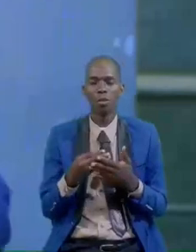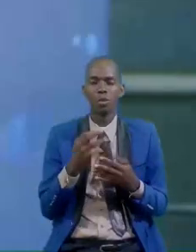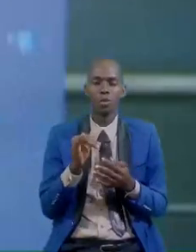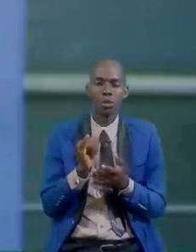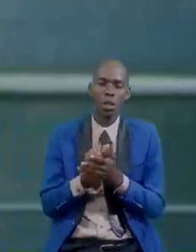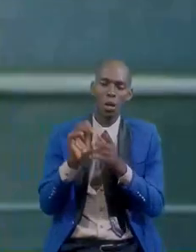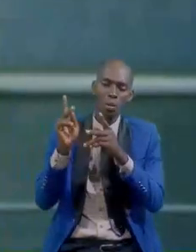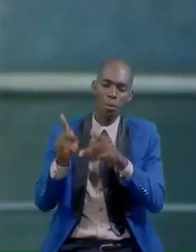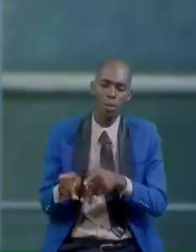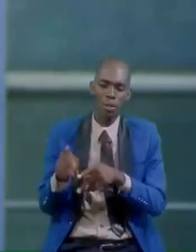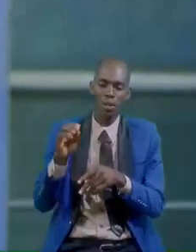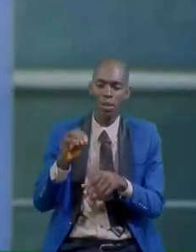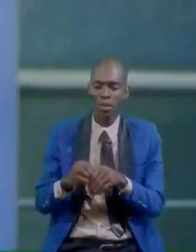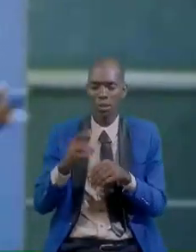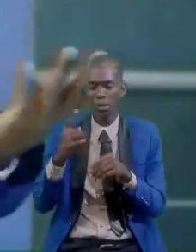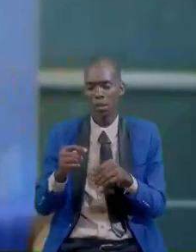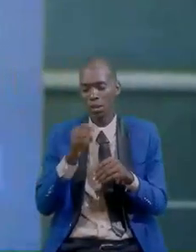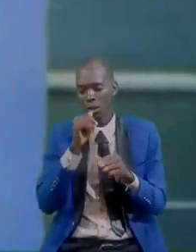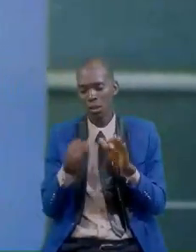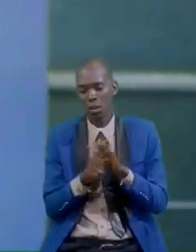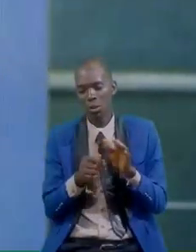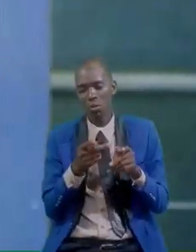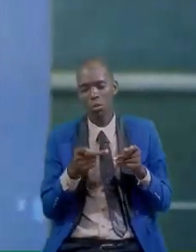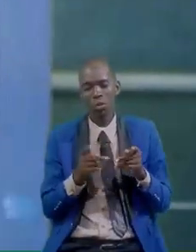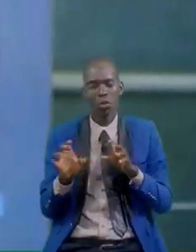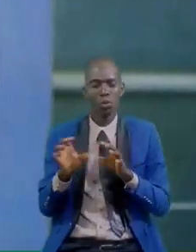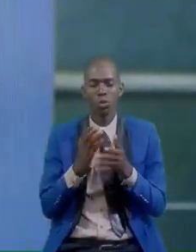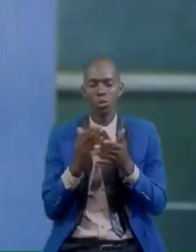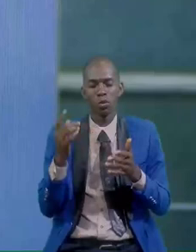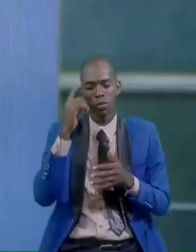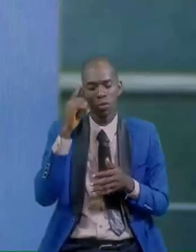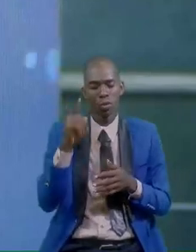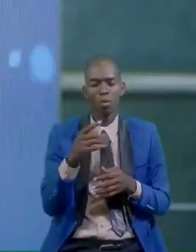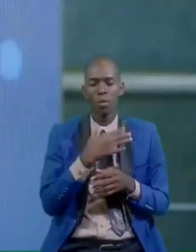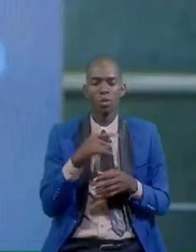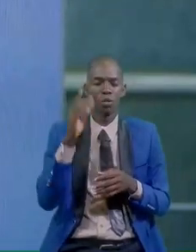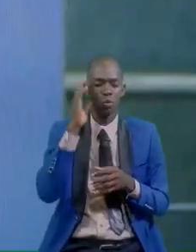la hutte, dans son coin là-bas, leur fasse quelque chose pour qu'ils aient la foule.